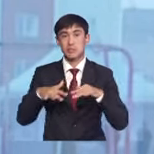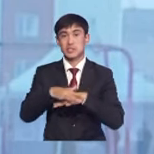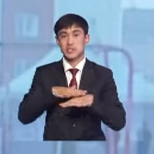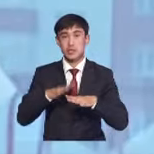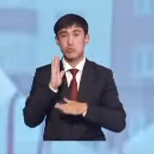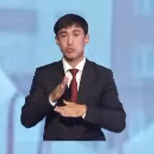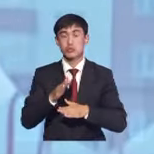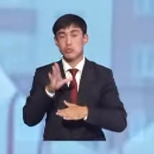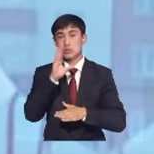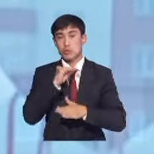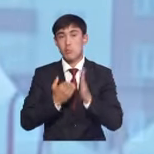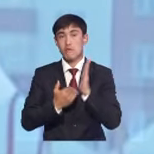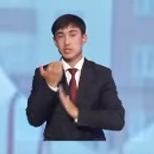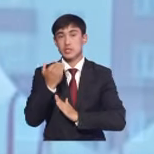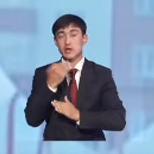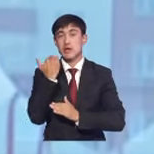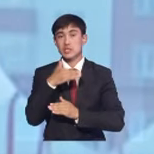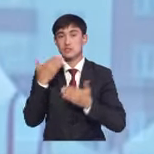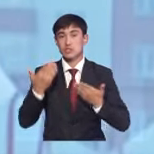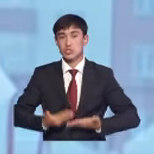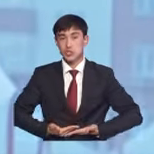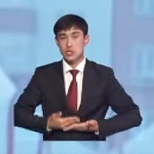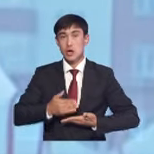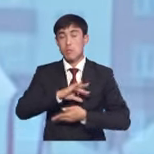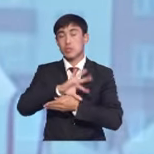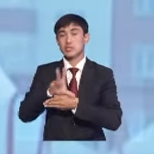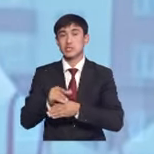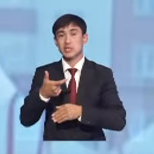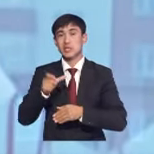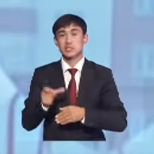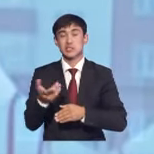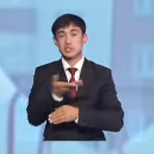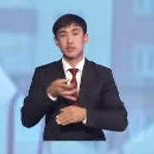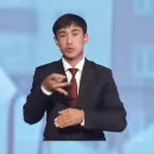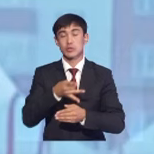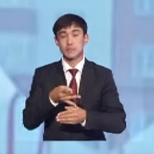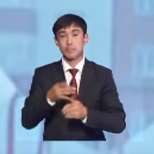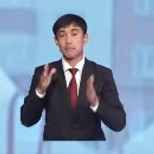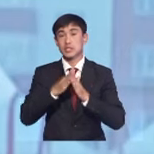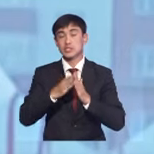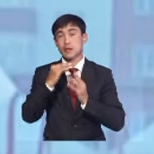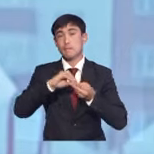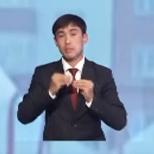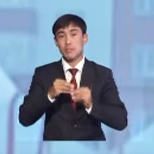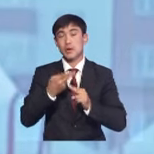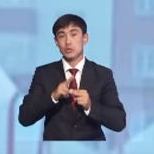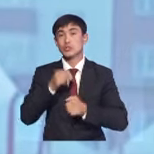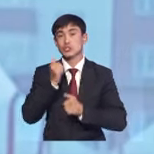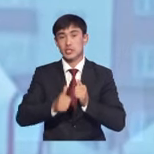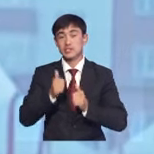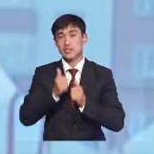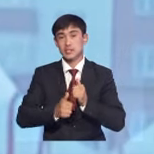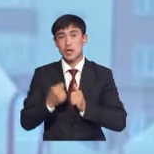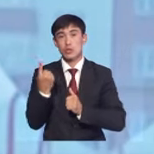населения будет способствовать повышению качества жизни и благосостояния граждан нашего региона. Жилищная проблема, которая часто